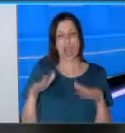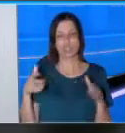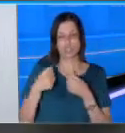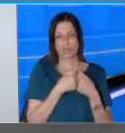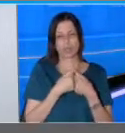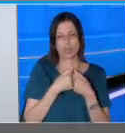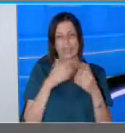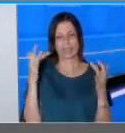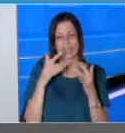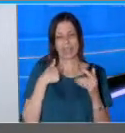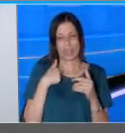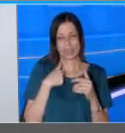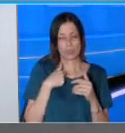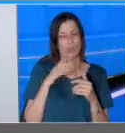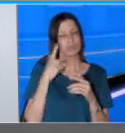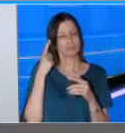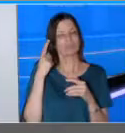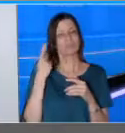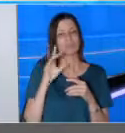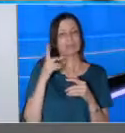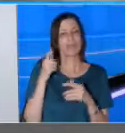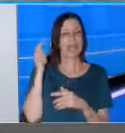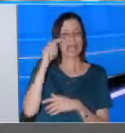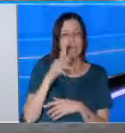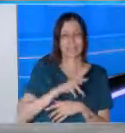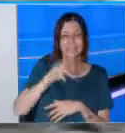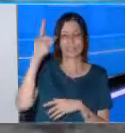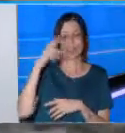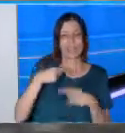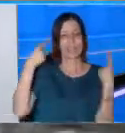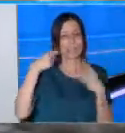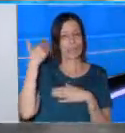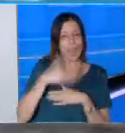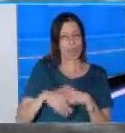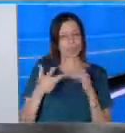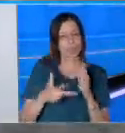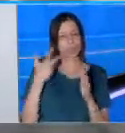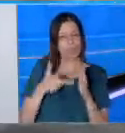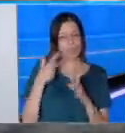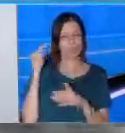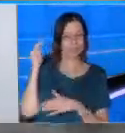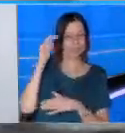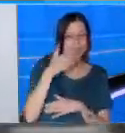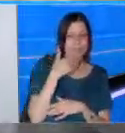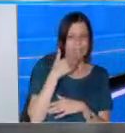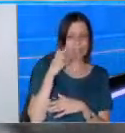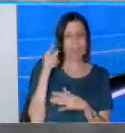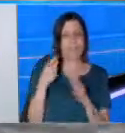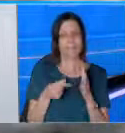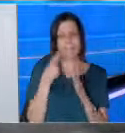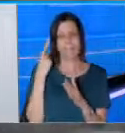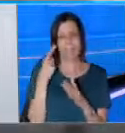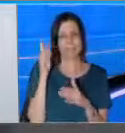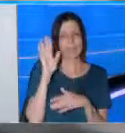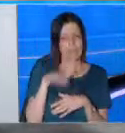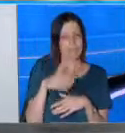צהל, כל הירי שהיה מהצפון בימים האחרונים, 3 פעמים נורו רקטות לעבר ישראל, פעם אחת הם